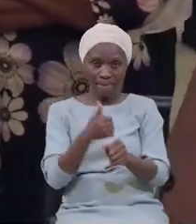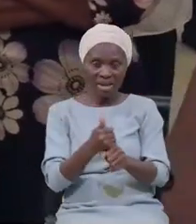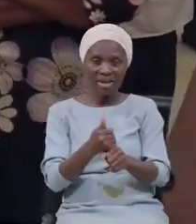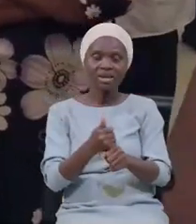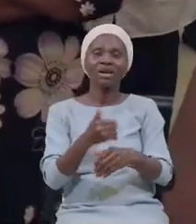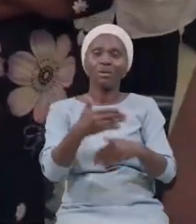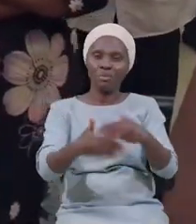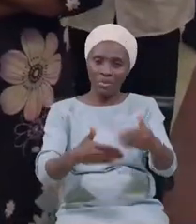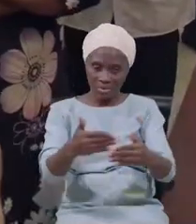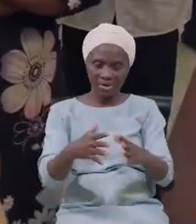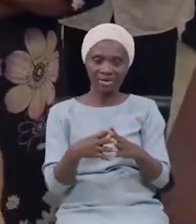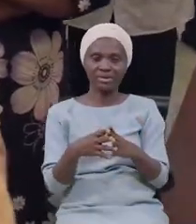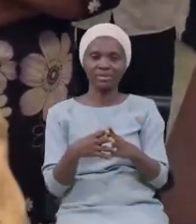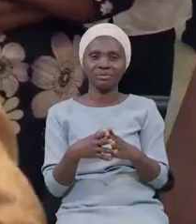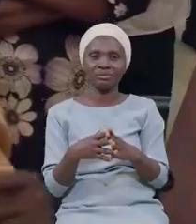progrès.